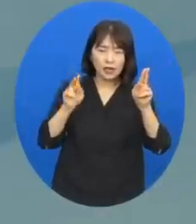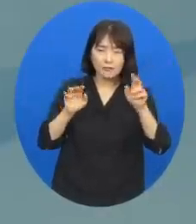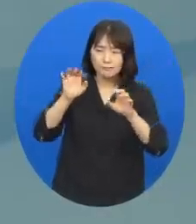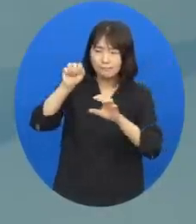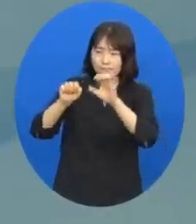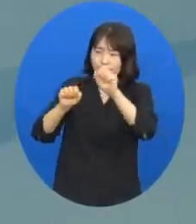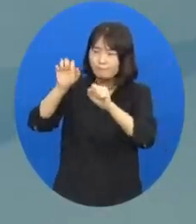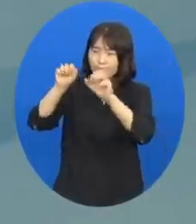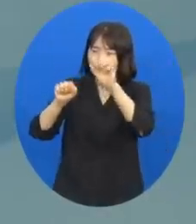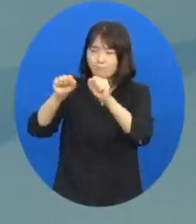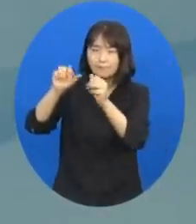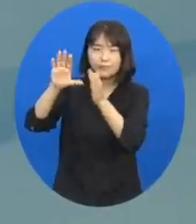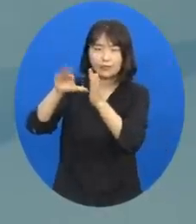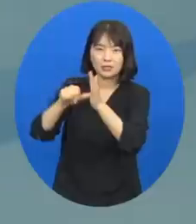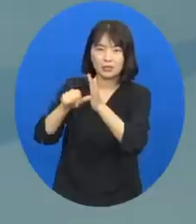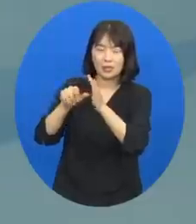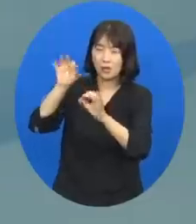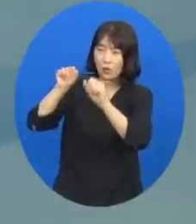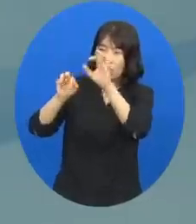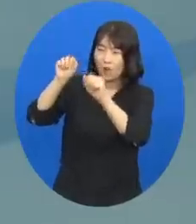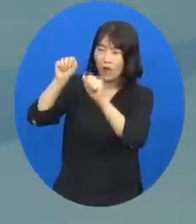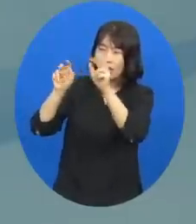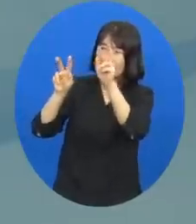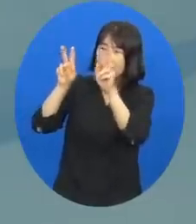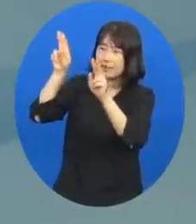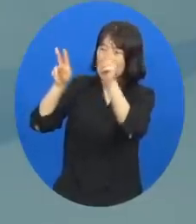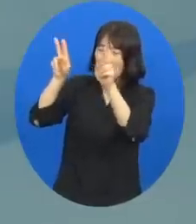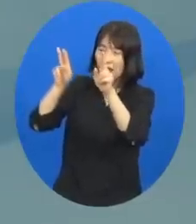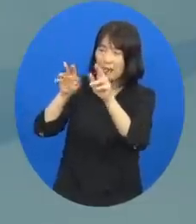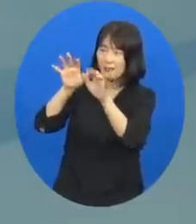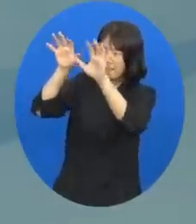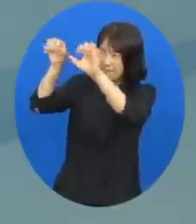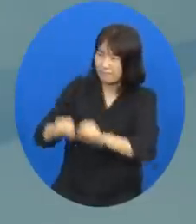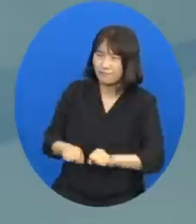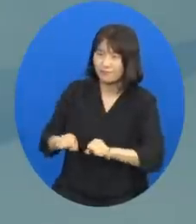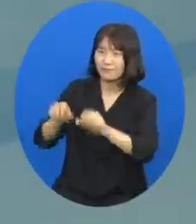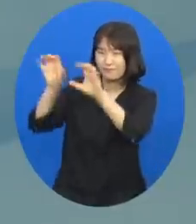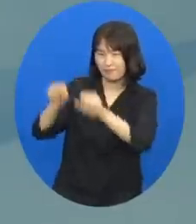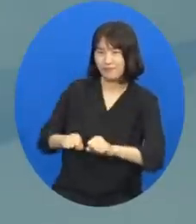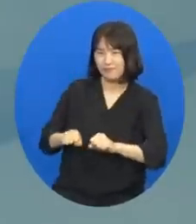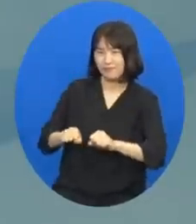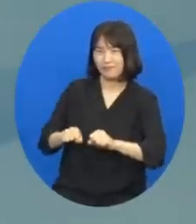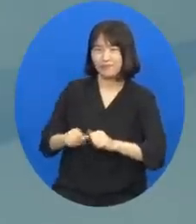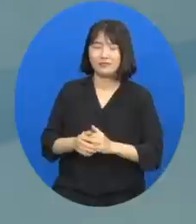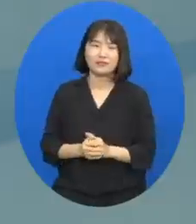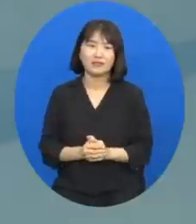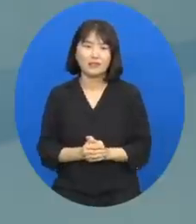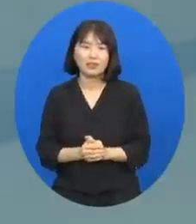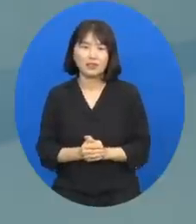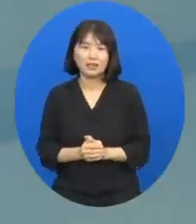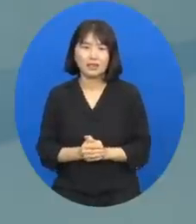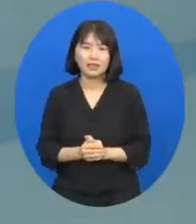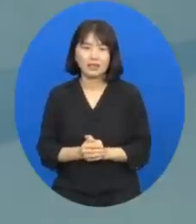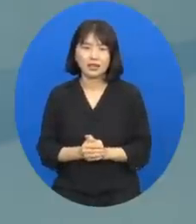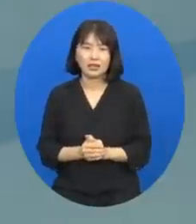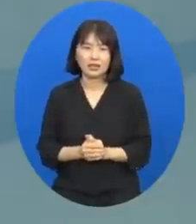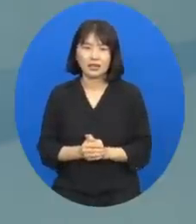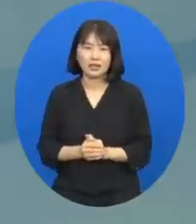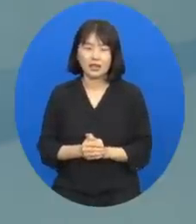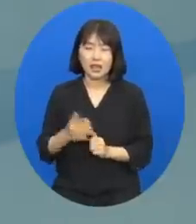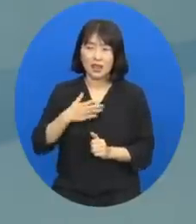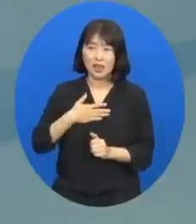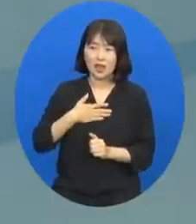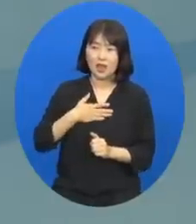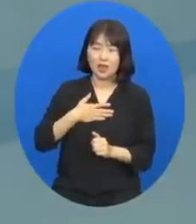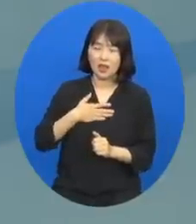그 올라가는 게 를 또한 밑에 있는 개들의 잡아 끌어 당깁니다 그래서 내가 빠져나가지 못하면 또 또